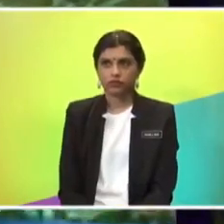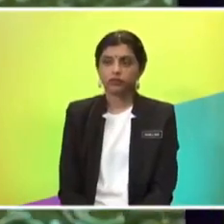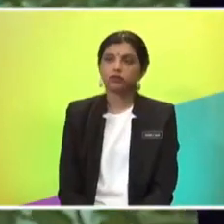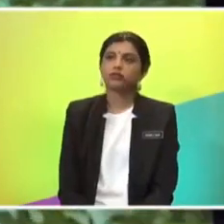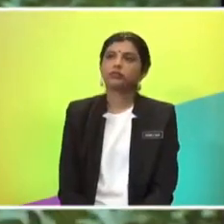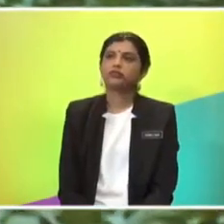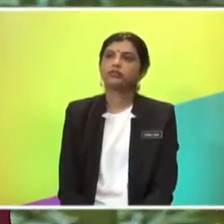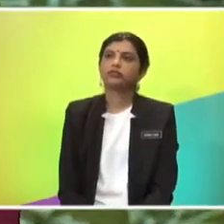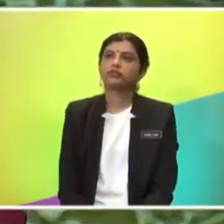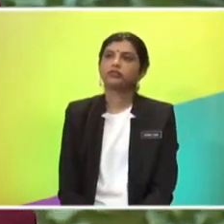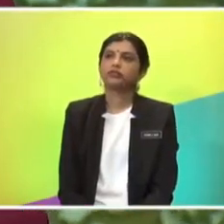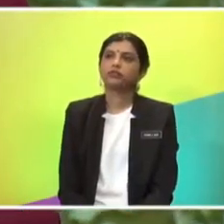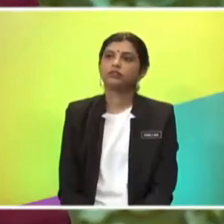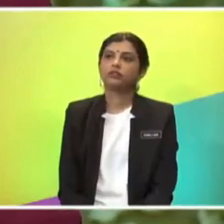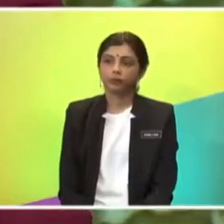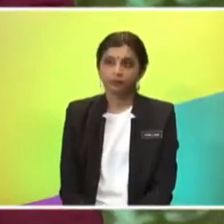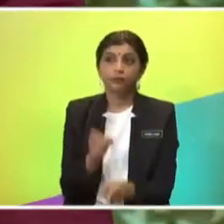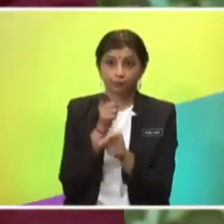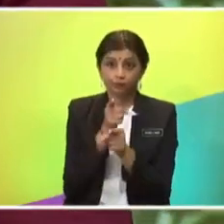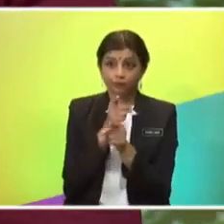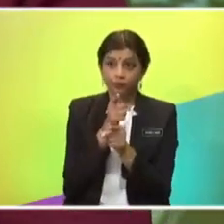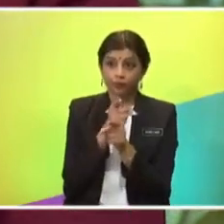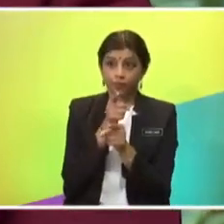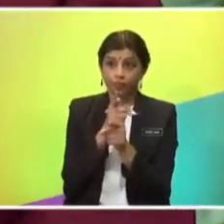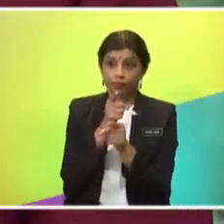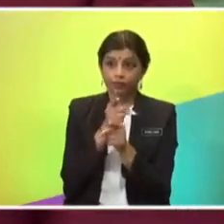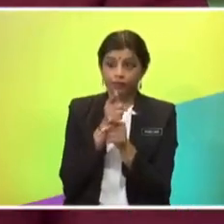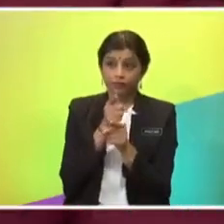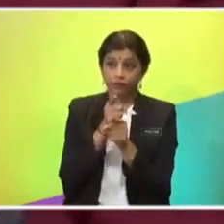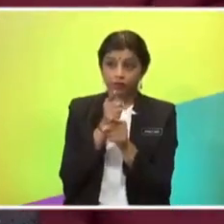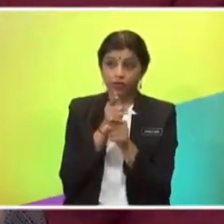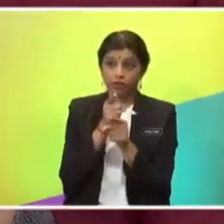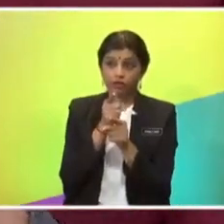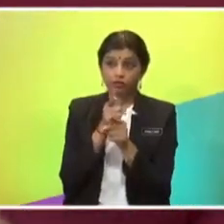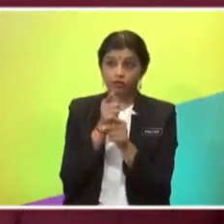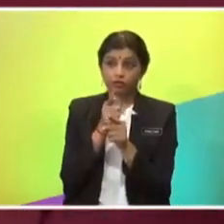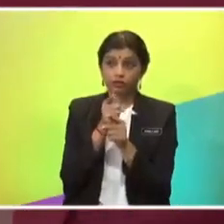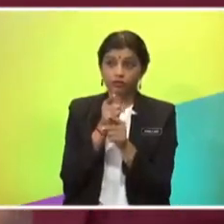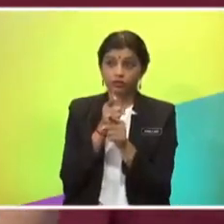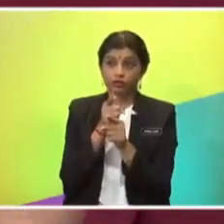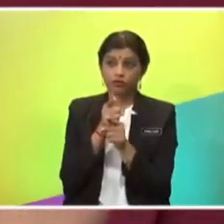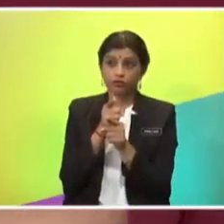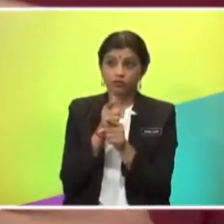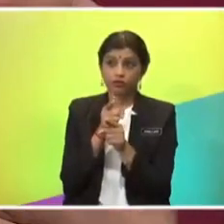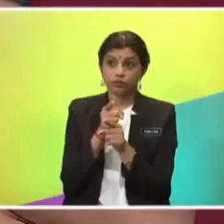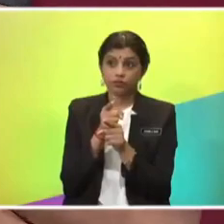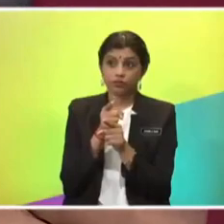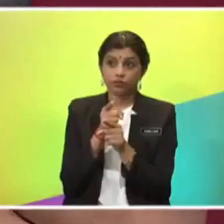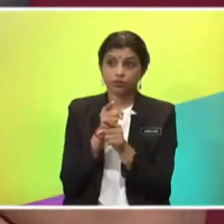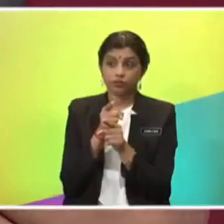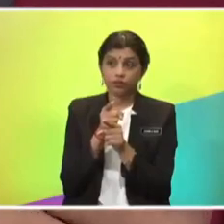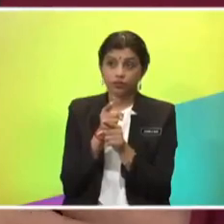Okey. Masuk sini betul cikgu Ya, betul. Ha, masuk sampai habis. Okey, masuk sampai habis Oh, kalau tak nanti tak dapat jawapanlah. Ya, betul. Okey,